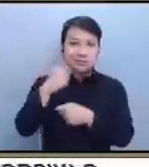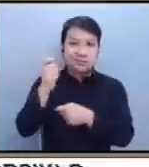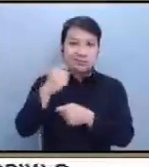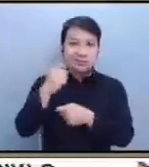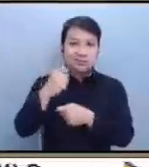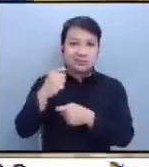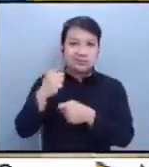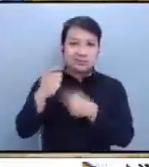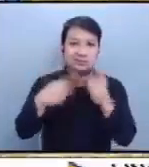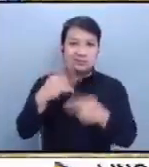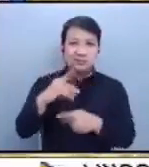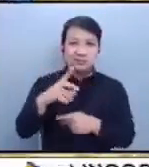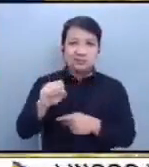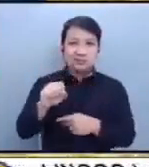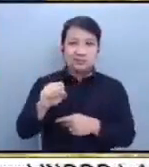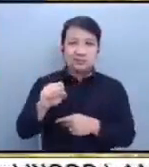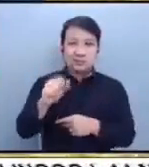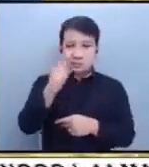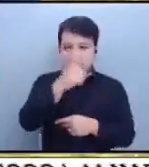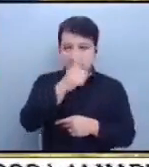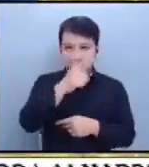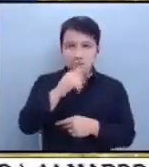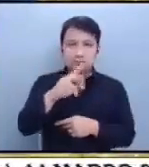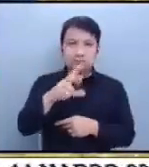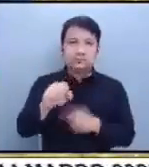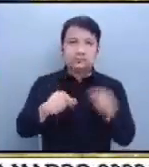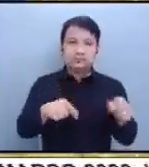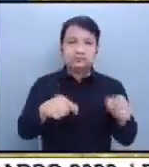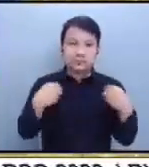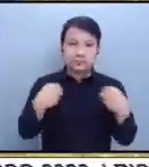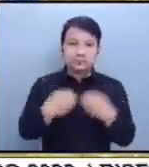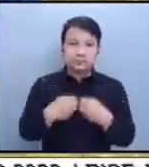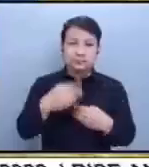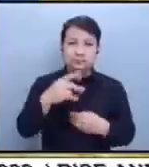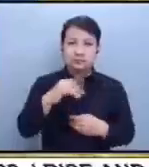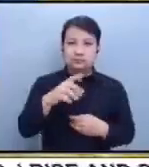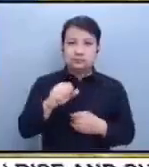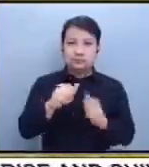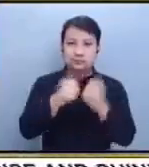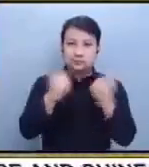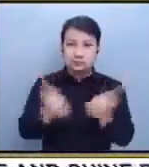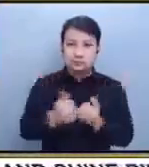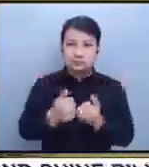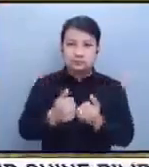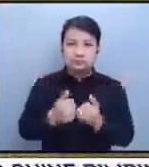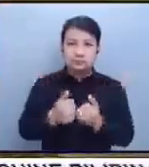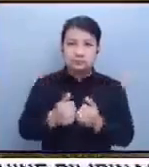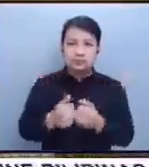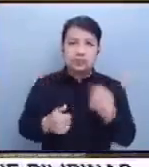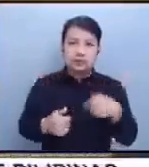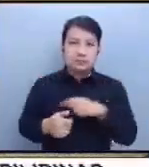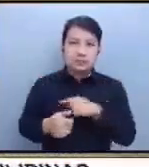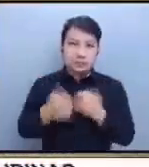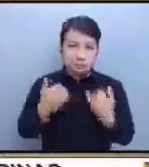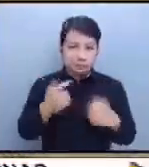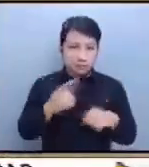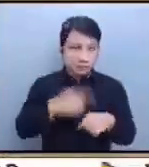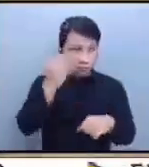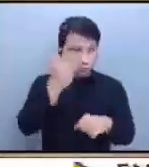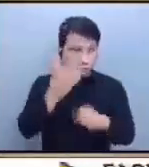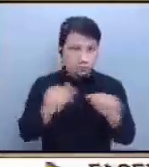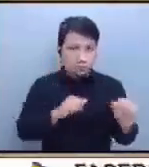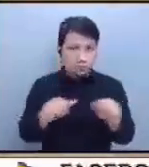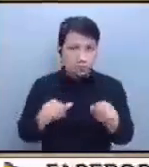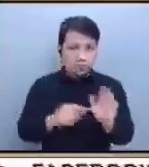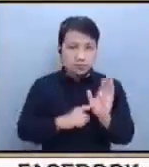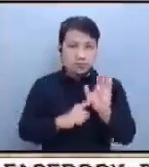sa Luzon. Ayon sa isang kalahok na miyembro ng Kite Flying Association of the Philippines, napapanahon ang aktibidad upang